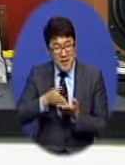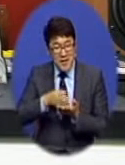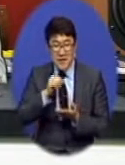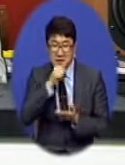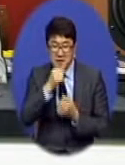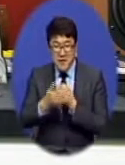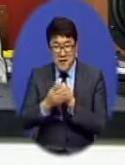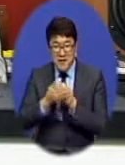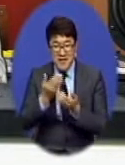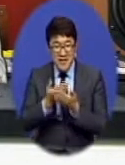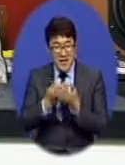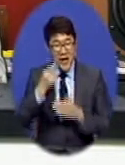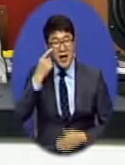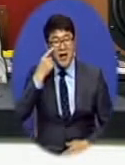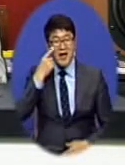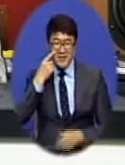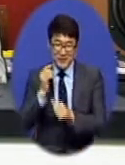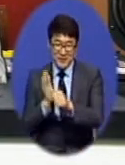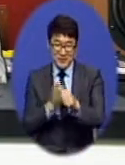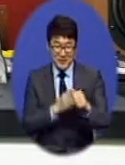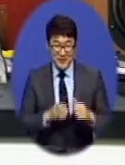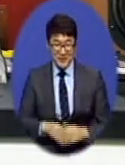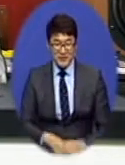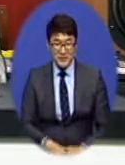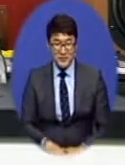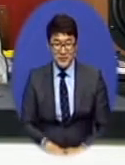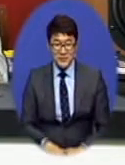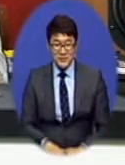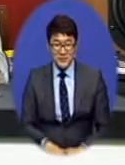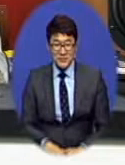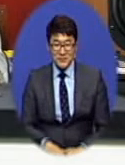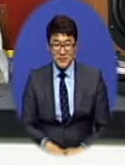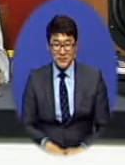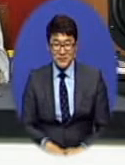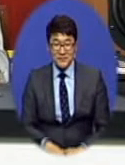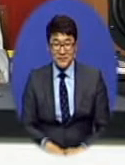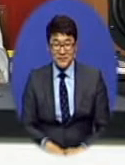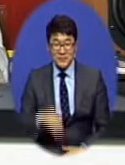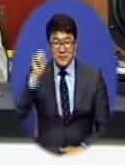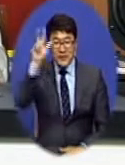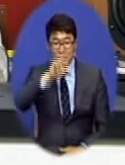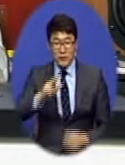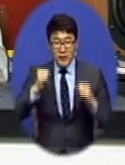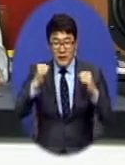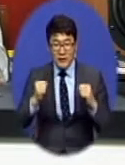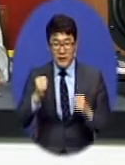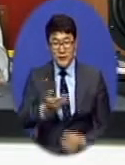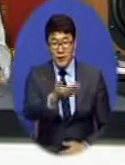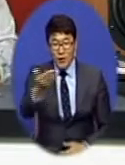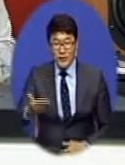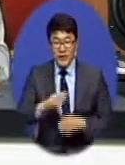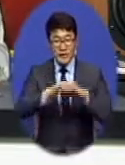할 테니까 저 좀 많이 투표해주세요. 시청자들한테 한마디 하고 노래 듣겠습니다. 전국에 계시는 여러분